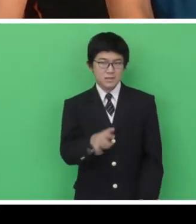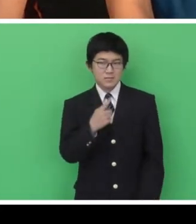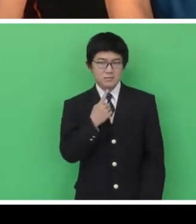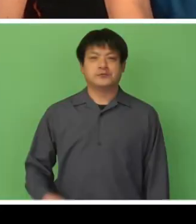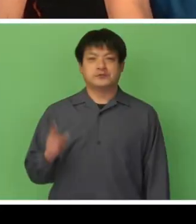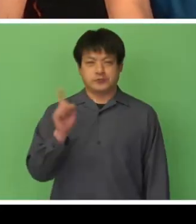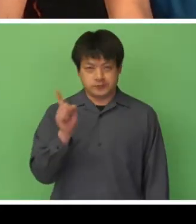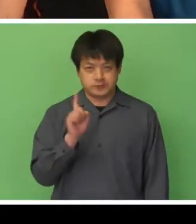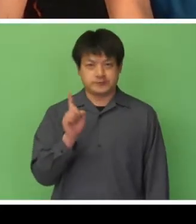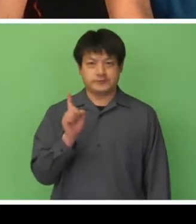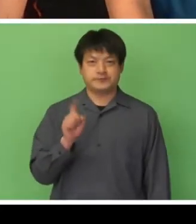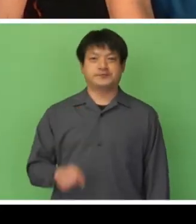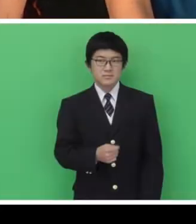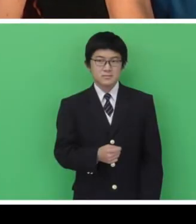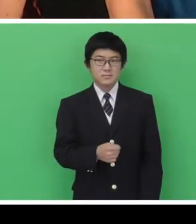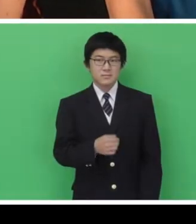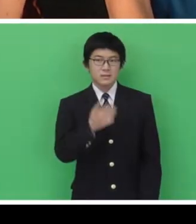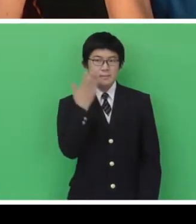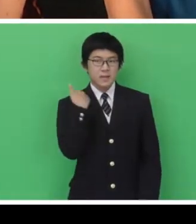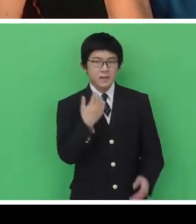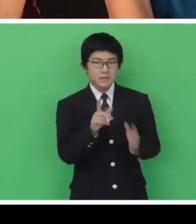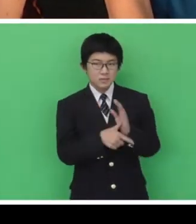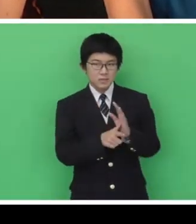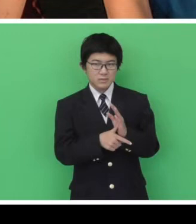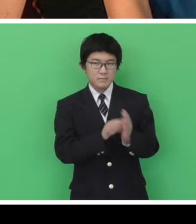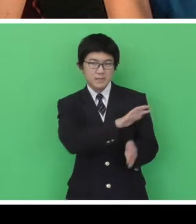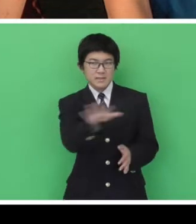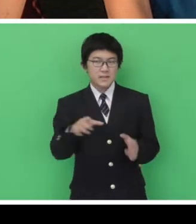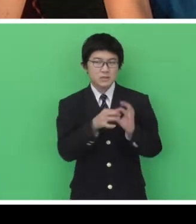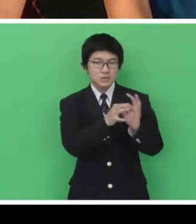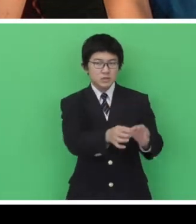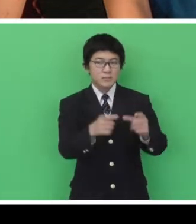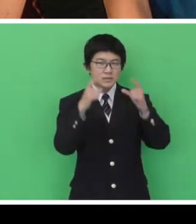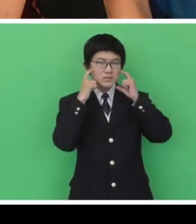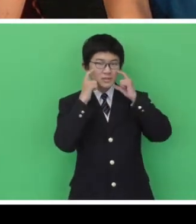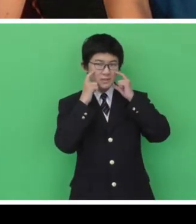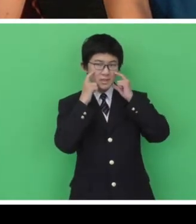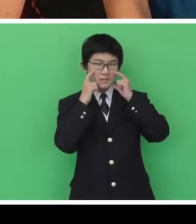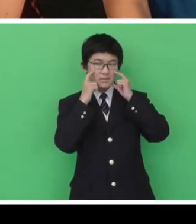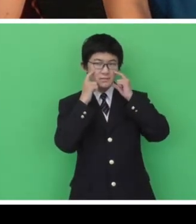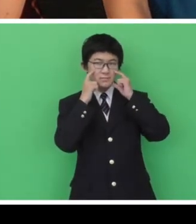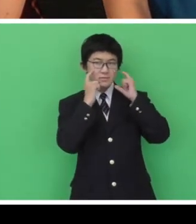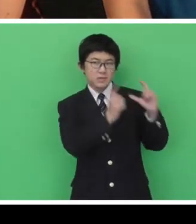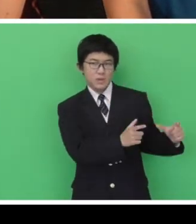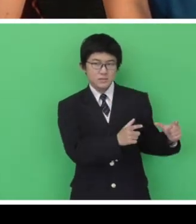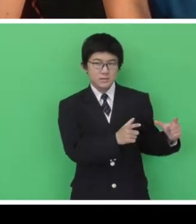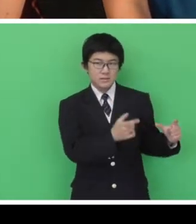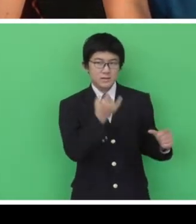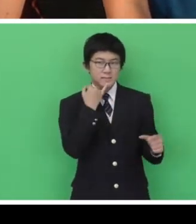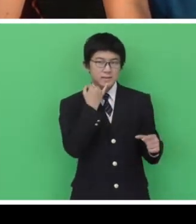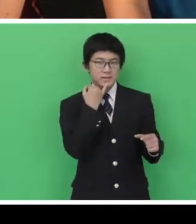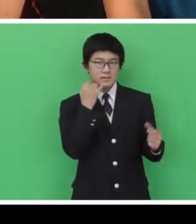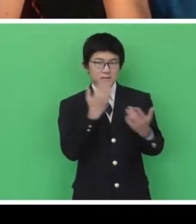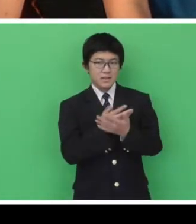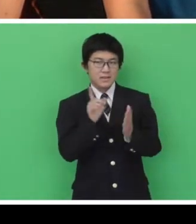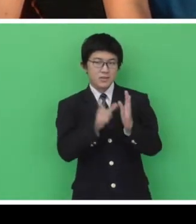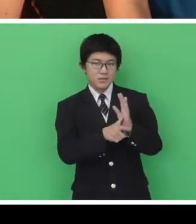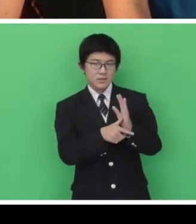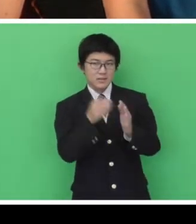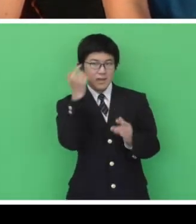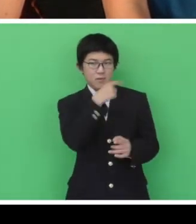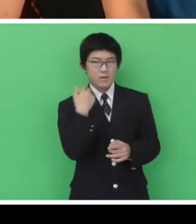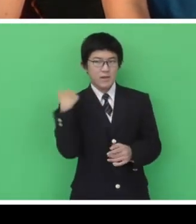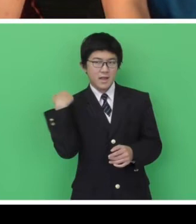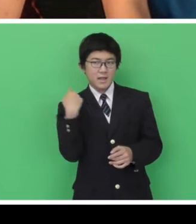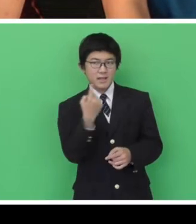ったんよ。 どんなこと？ あの頃みんなずっとマスクつけとったけん、マスク抜けてかまんようになった時、顔